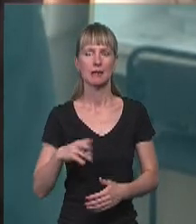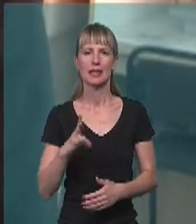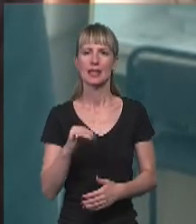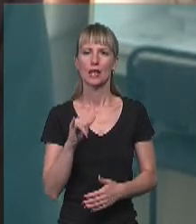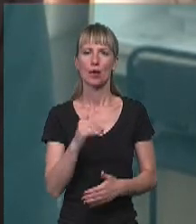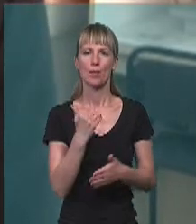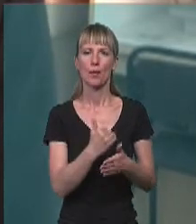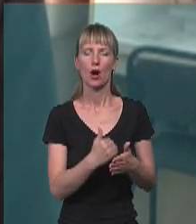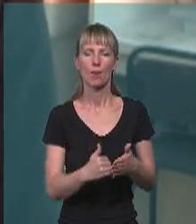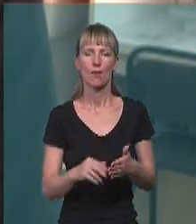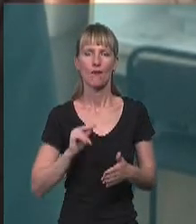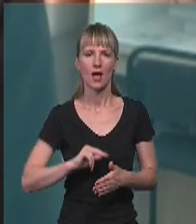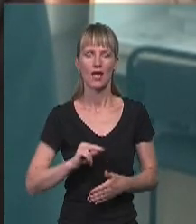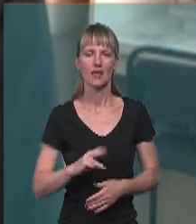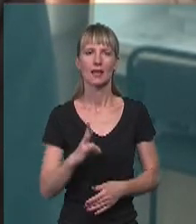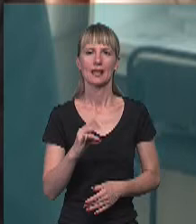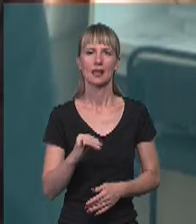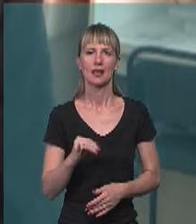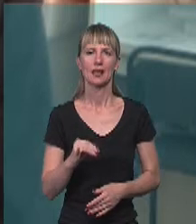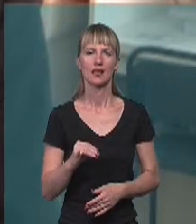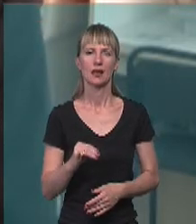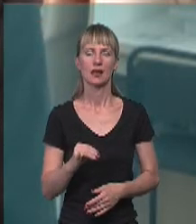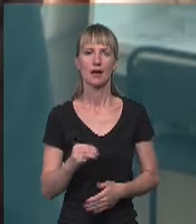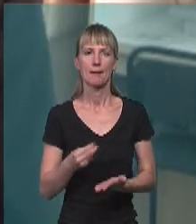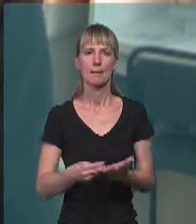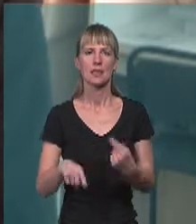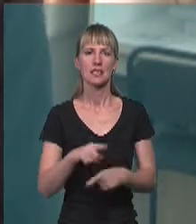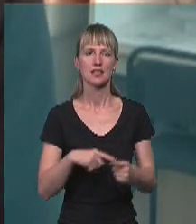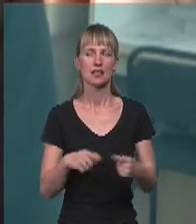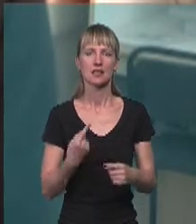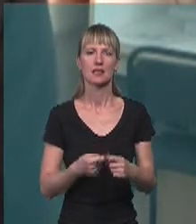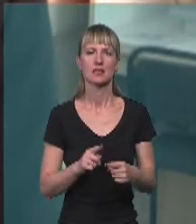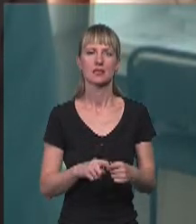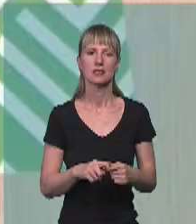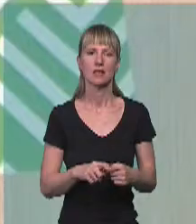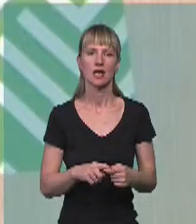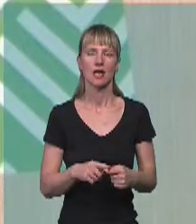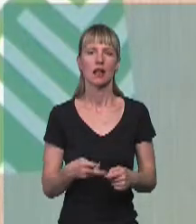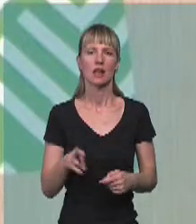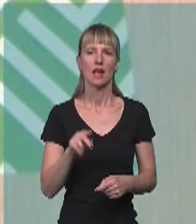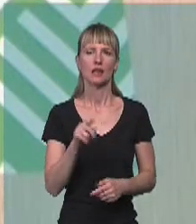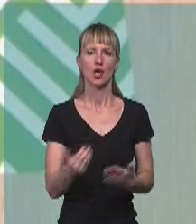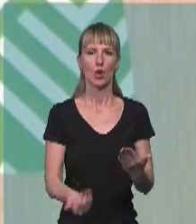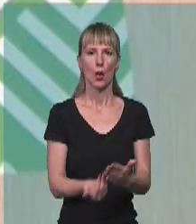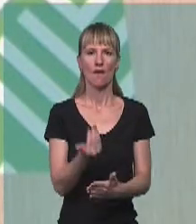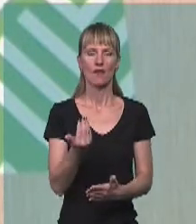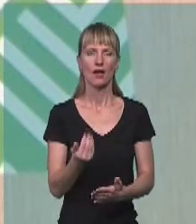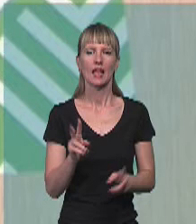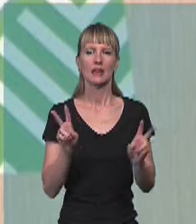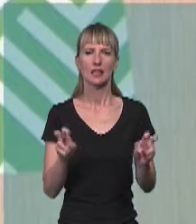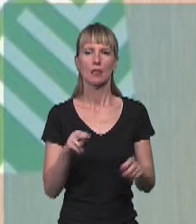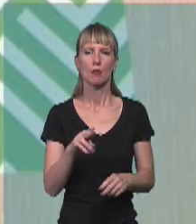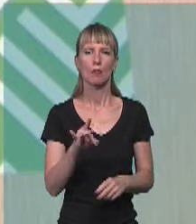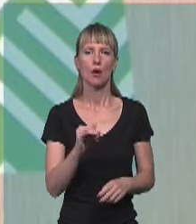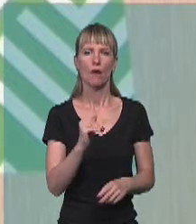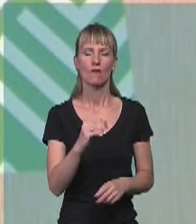програмуванні, ні у бізнесі, тобто це все для них нове. Назва команди «Proof Eat»